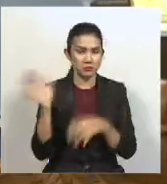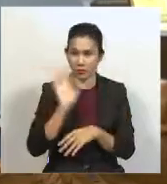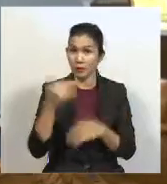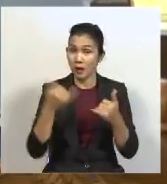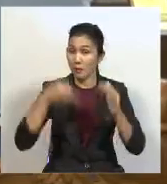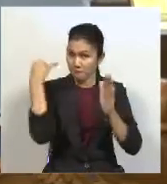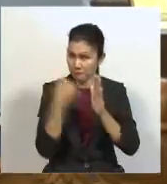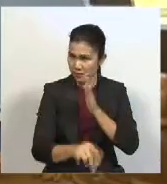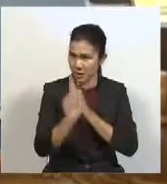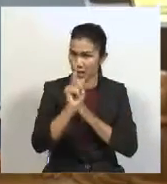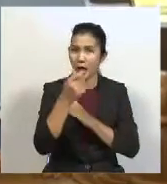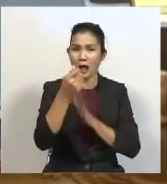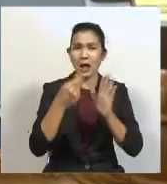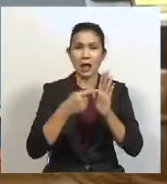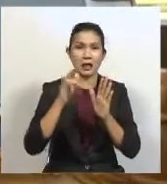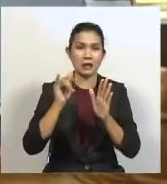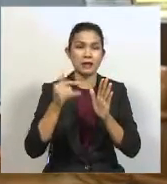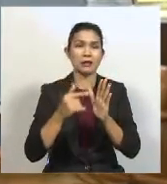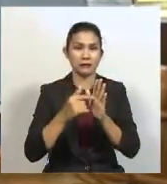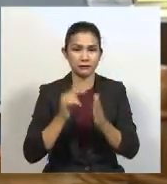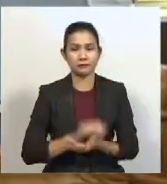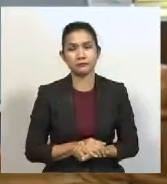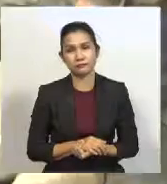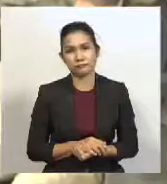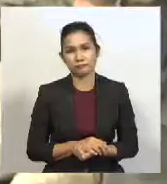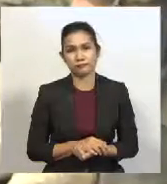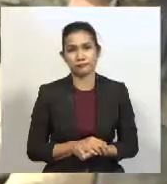ความผิดอาญาบ้านเมือง